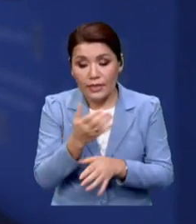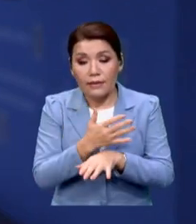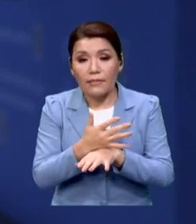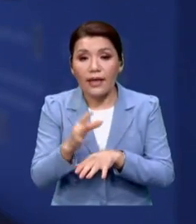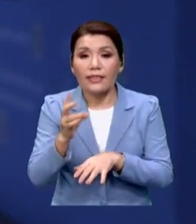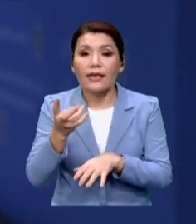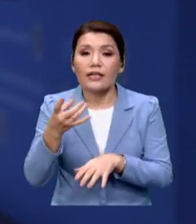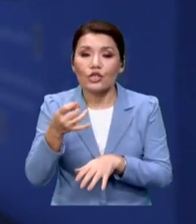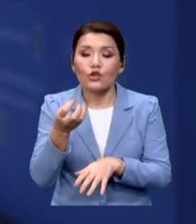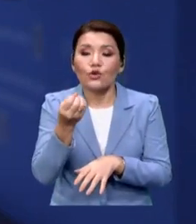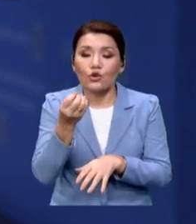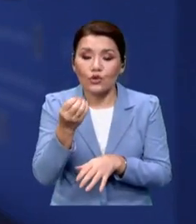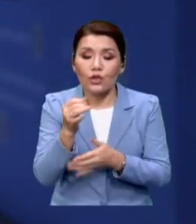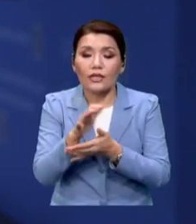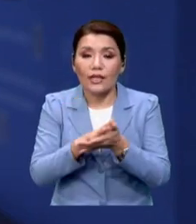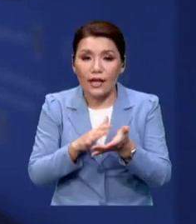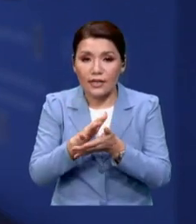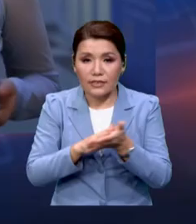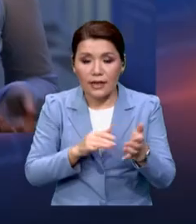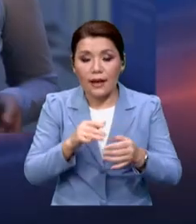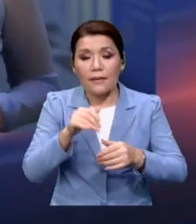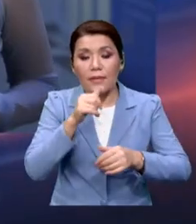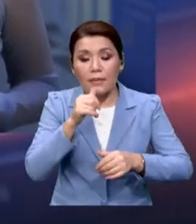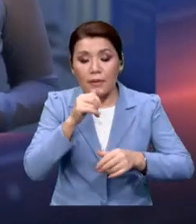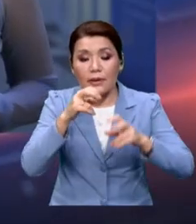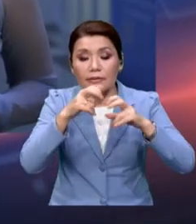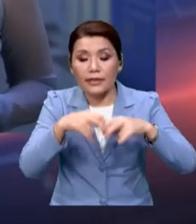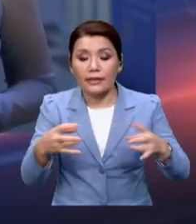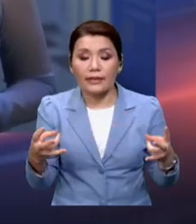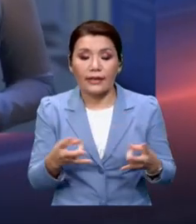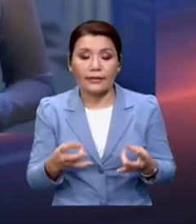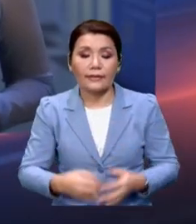нейросеть еще предстоит опробировать. У меня на этом все. Мадина.